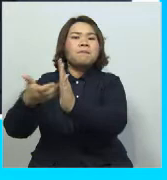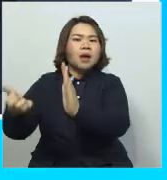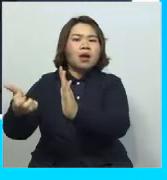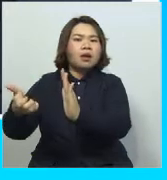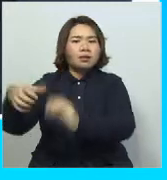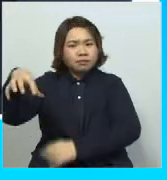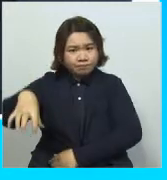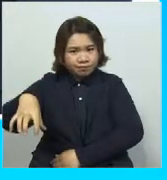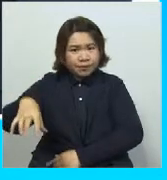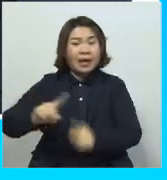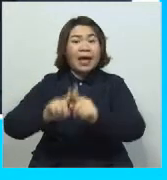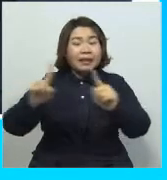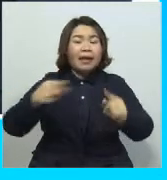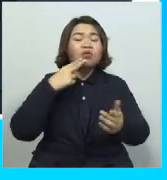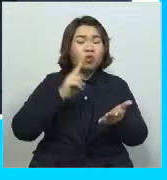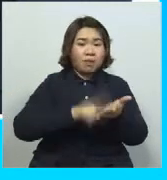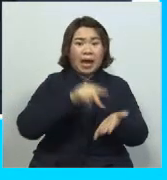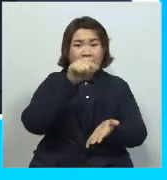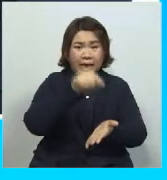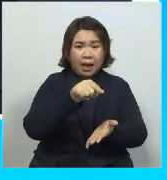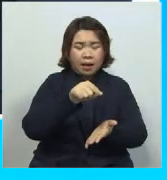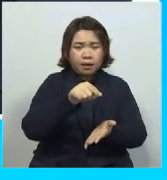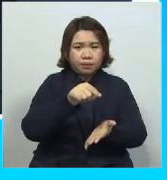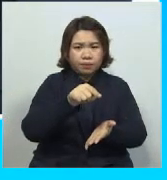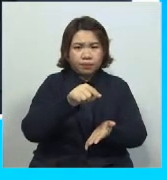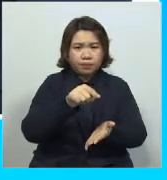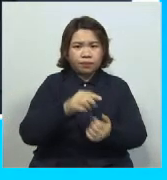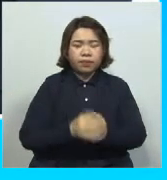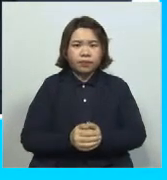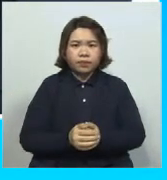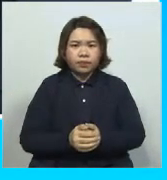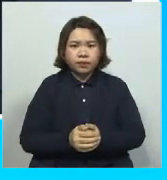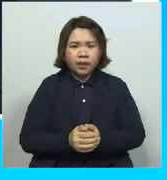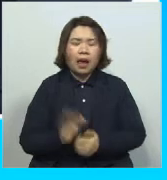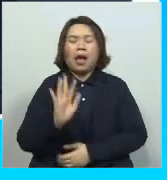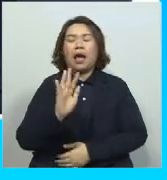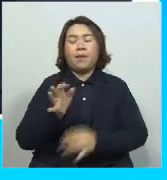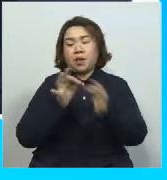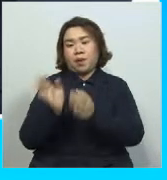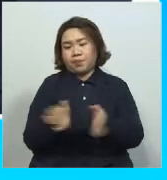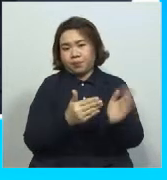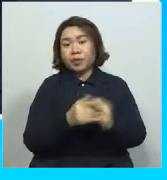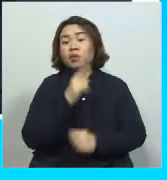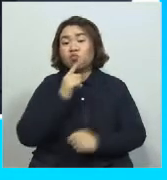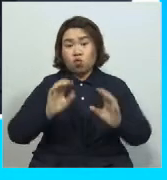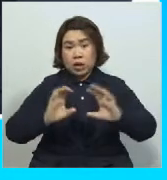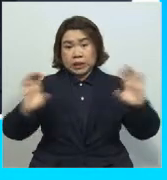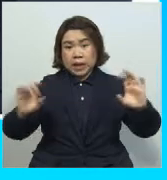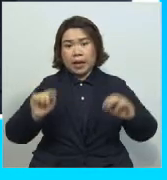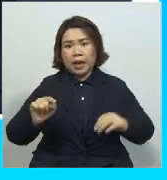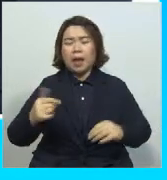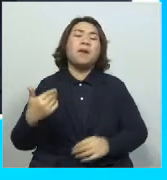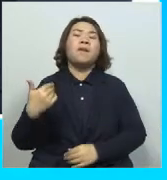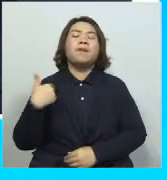กัดแต่พอมีคำสั่งนี้ออกมา อ ัน นั้ นคือเฉพาะคือจริงๆแล้วข้าราชการเนี่ย